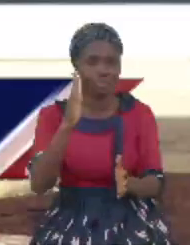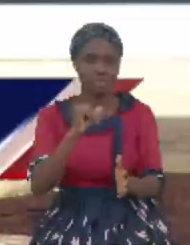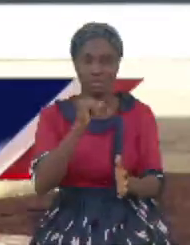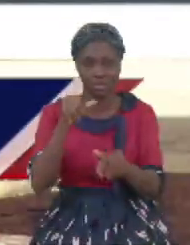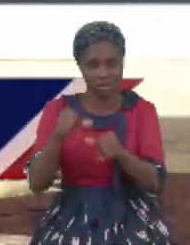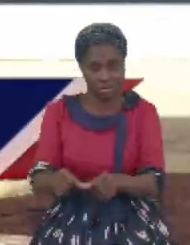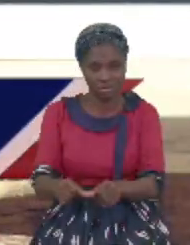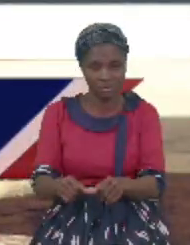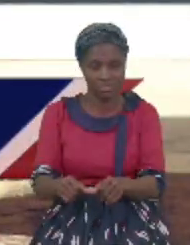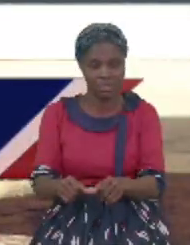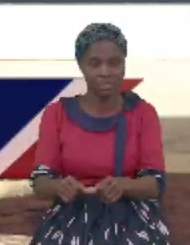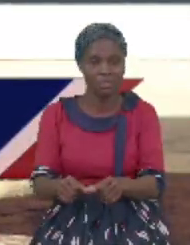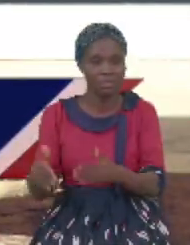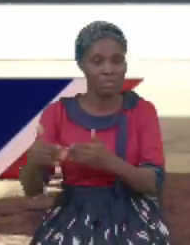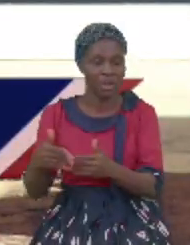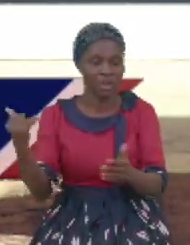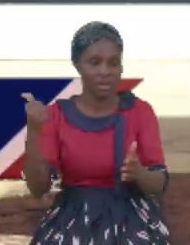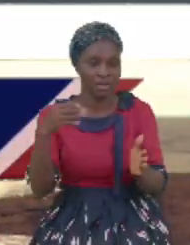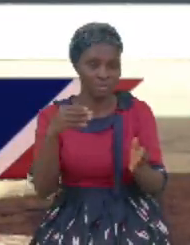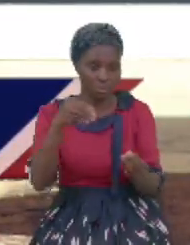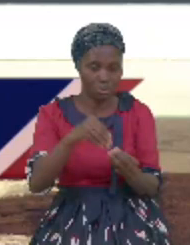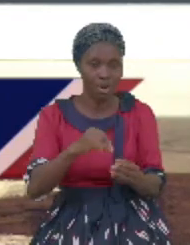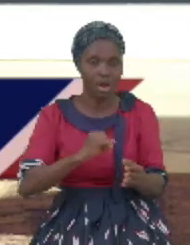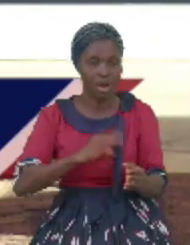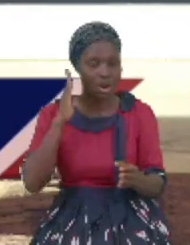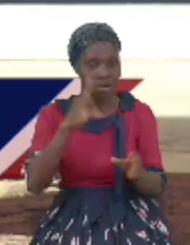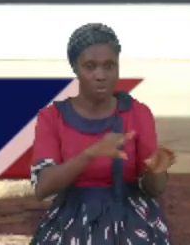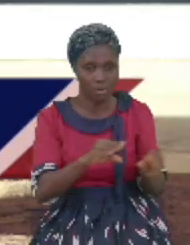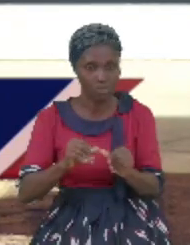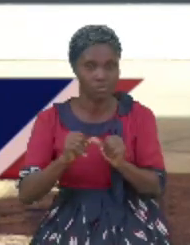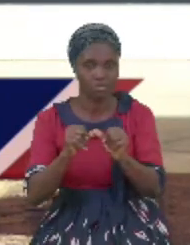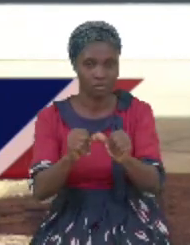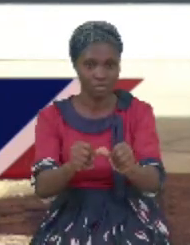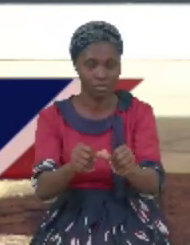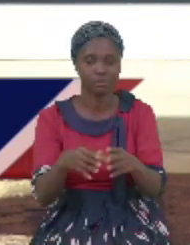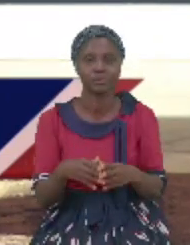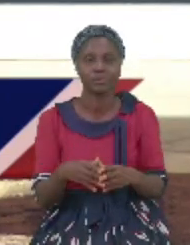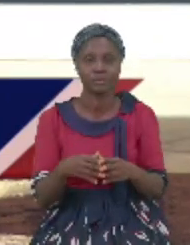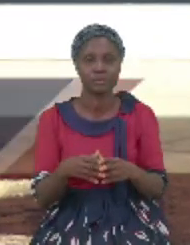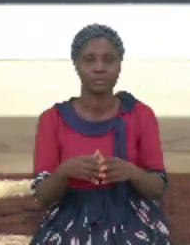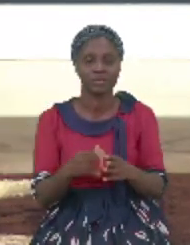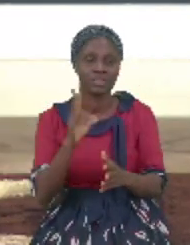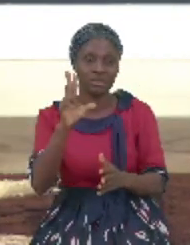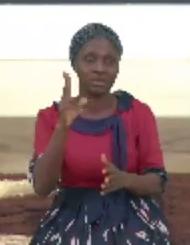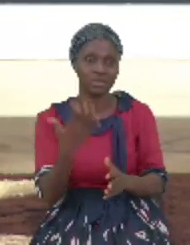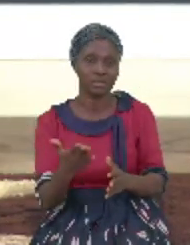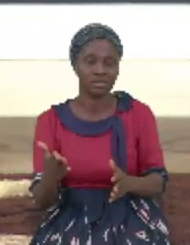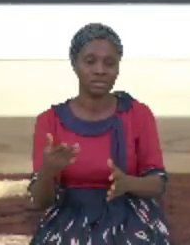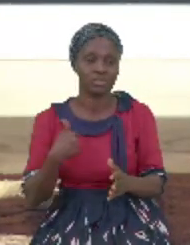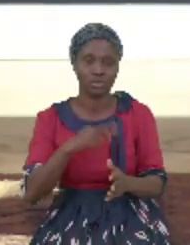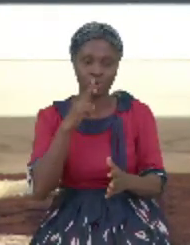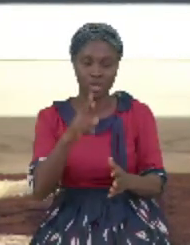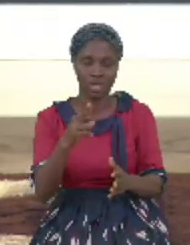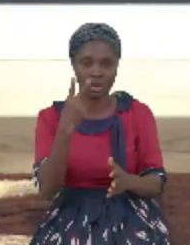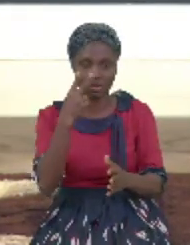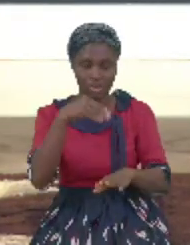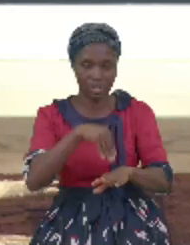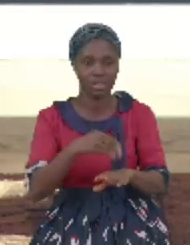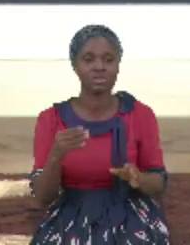rester en arrière. Je vais me réveiller. L'accomplissement parfait de la parole de Dieu. Nous allons voir trois